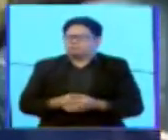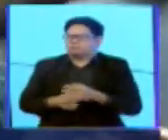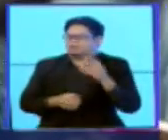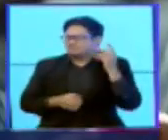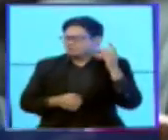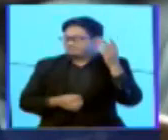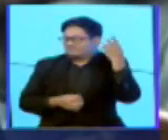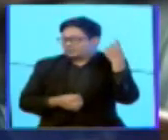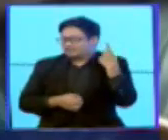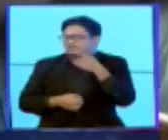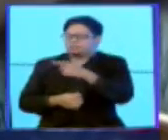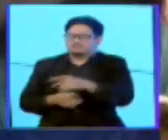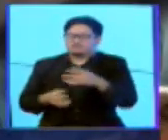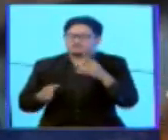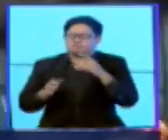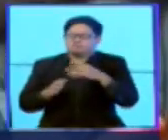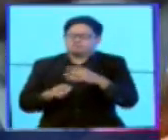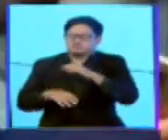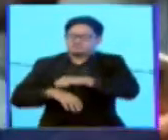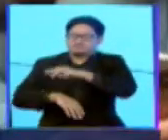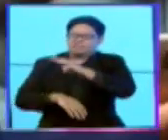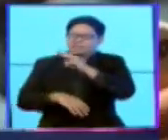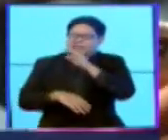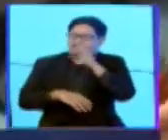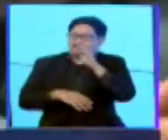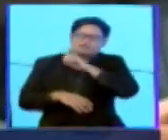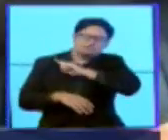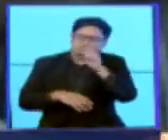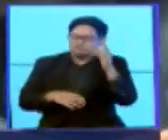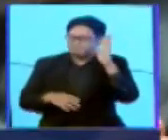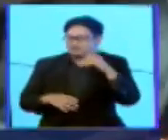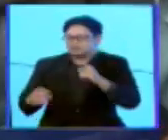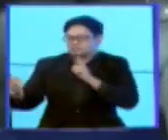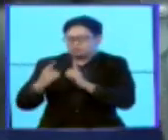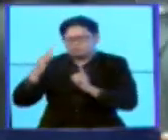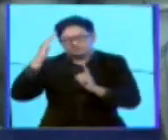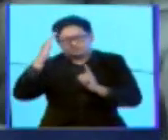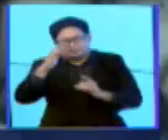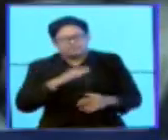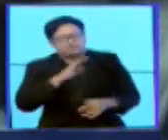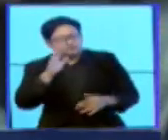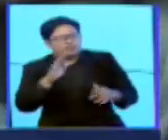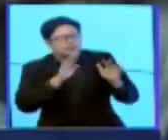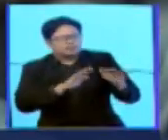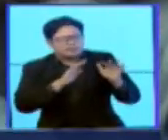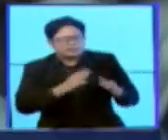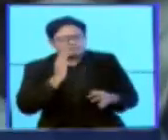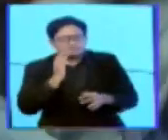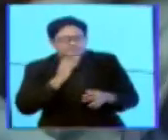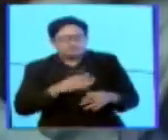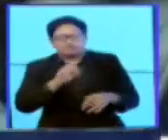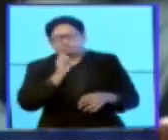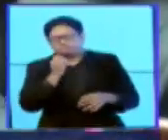masa jam 3 lewat masih ketemu kan, minta duit. Cuma dia perginya hati-hati ya mama, katanya gitu